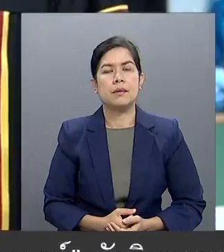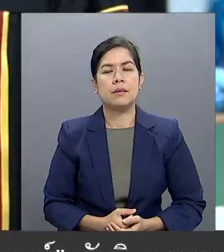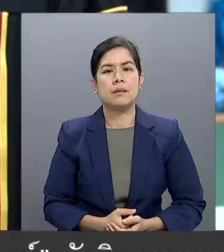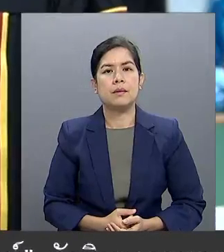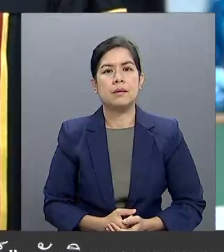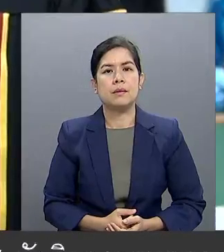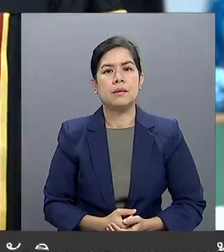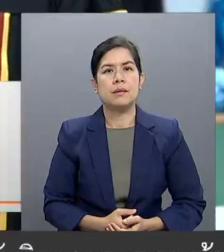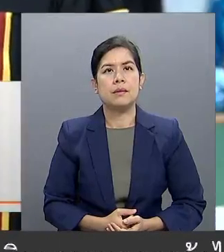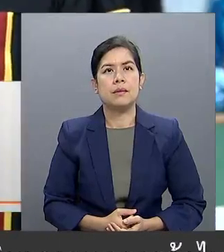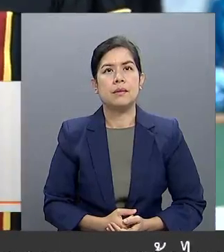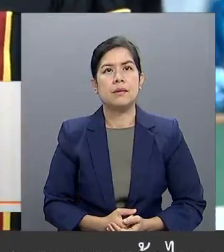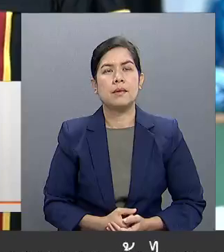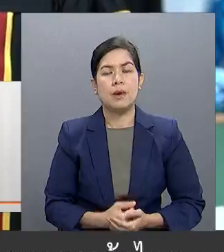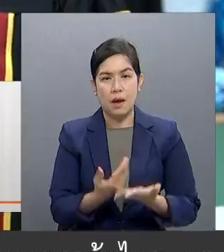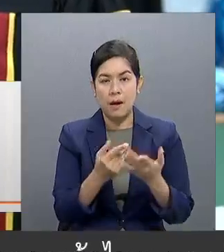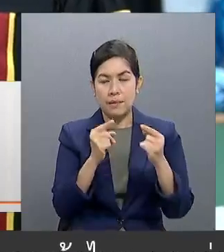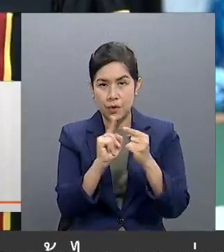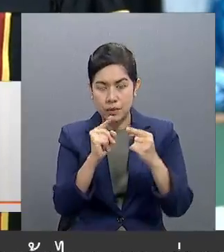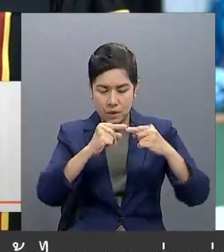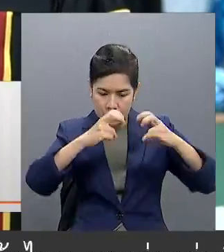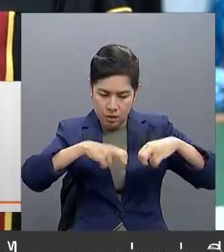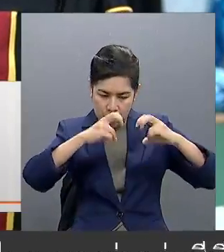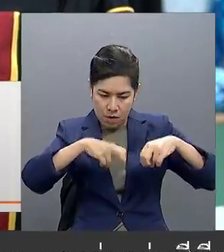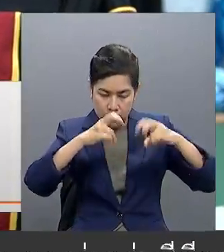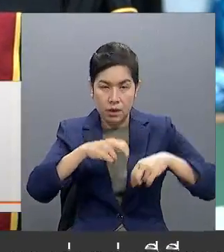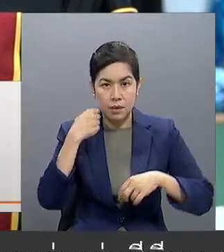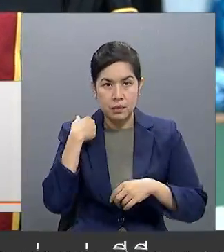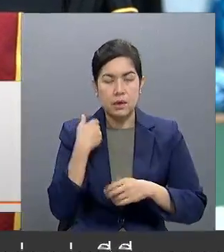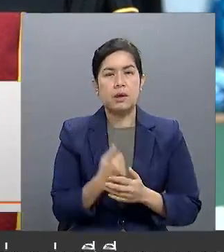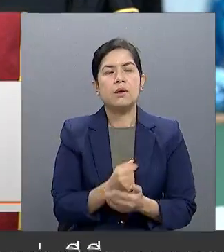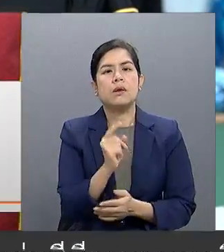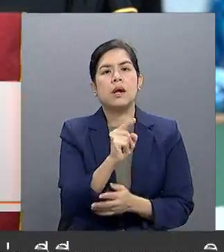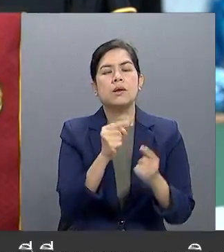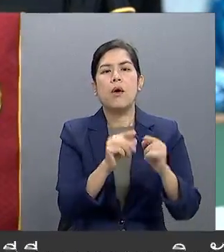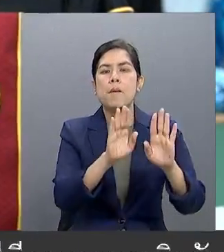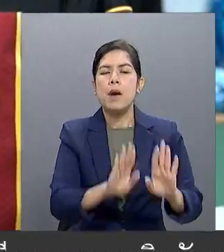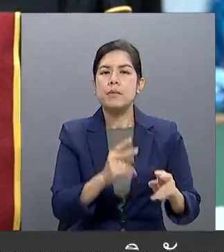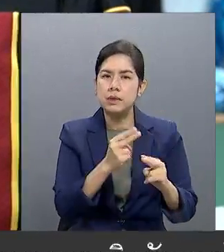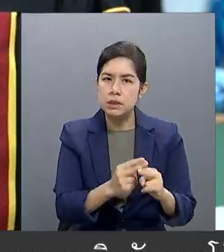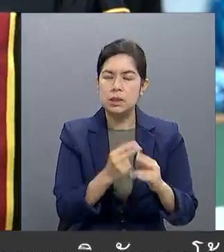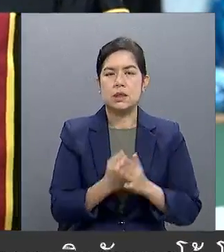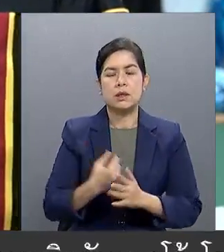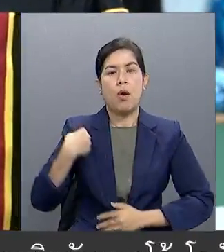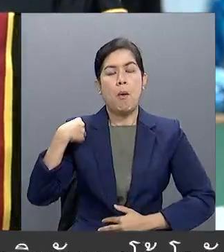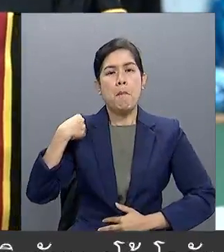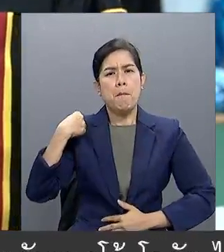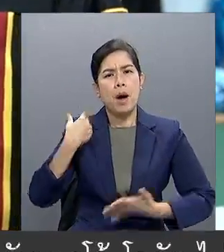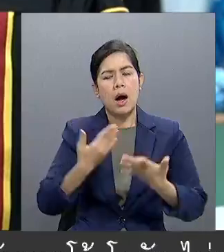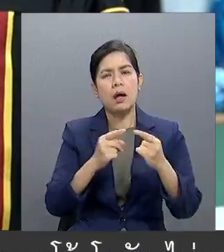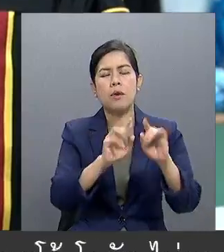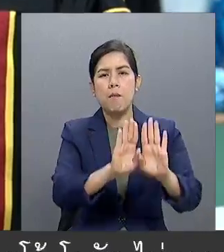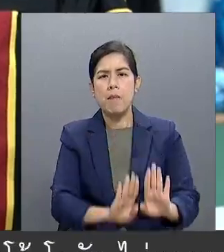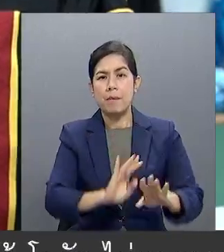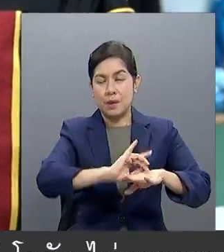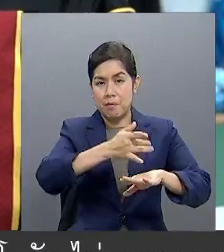ก็ผลงานวิจัยนะคะเราจะใช้คำว่าผ้าพื้นถิ่นซึ่งจากการทำวิจัยเนี่ยจะพบว่าไม่ได้มีเฉพา